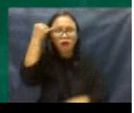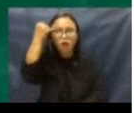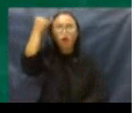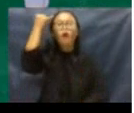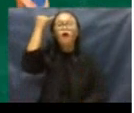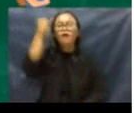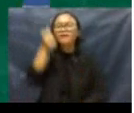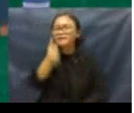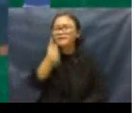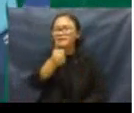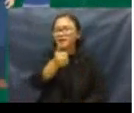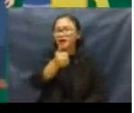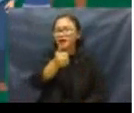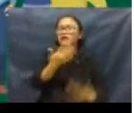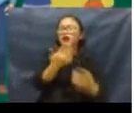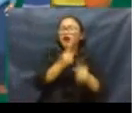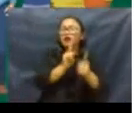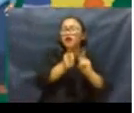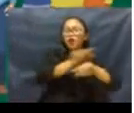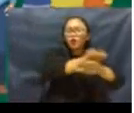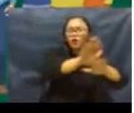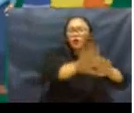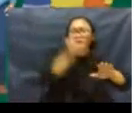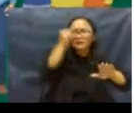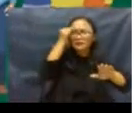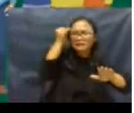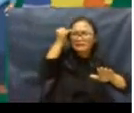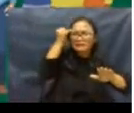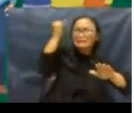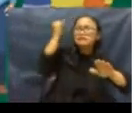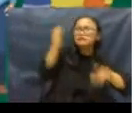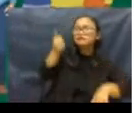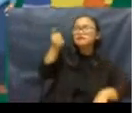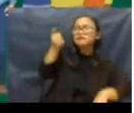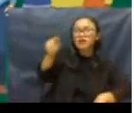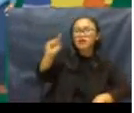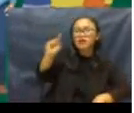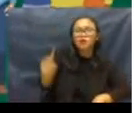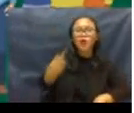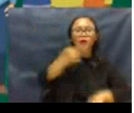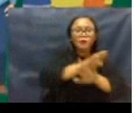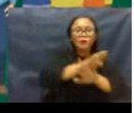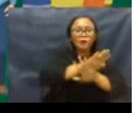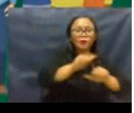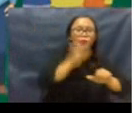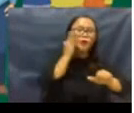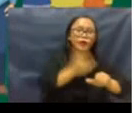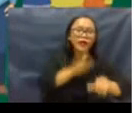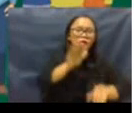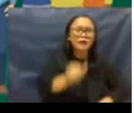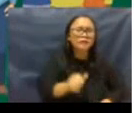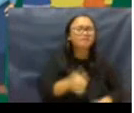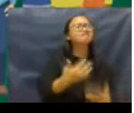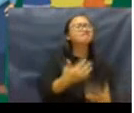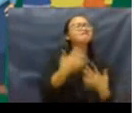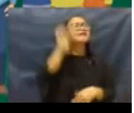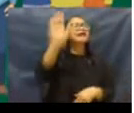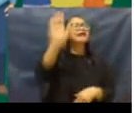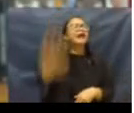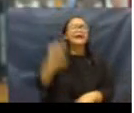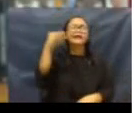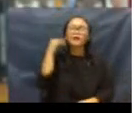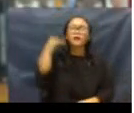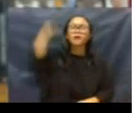Wah, kalau murid kita instingnya sudah berpikir kritis sejak usia muda, bayangkan apa yang mereka akan capai ketika